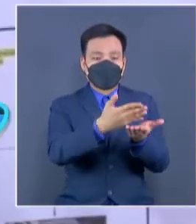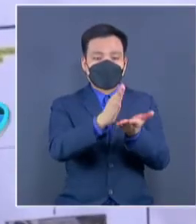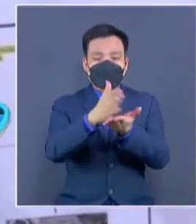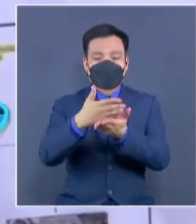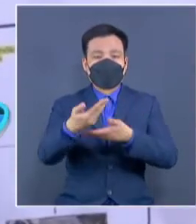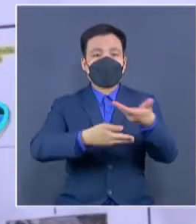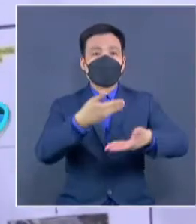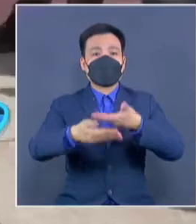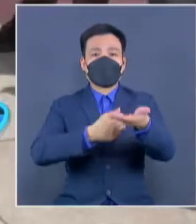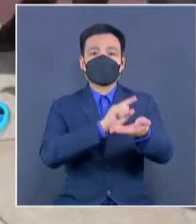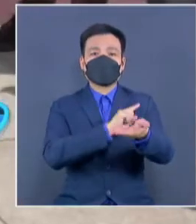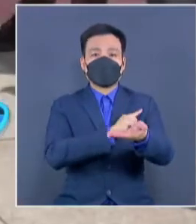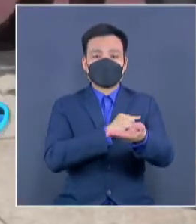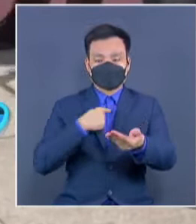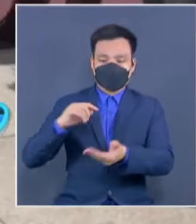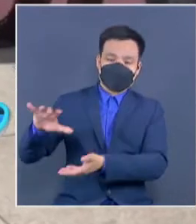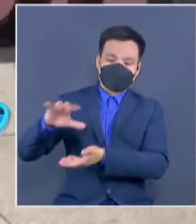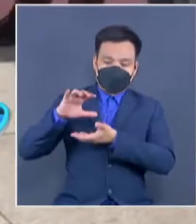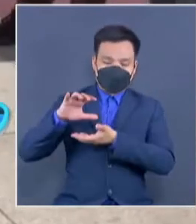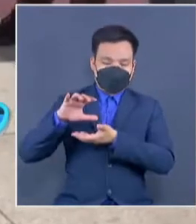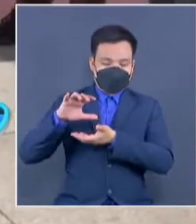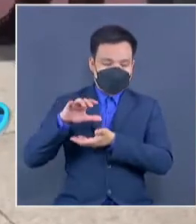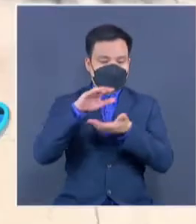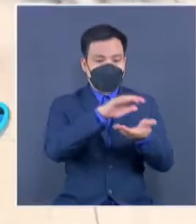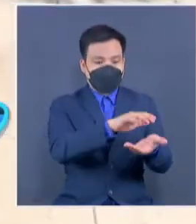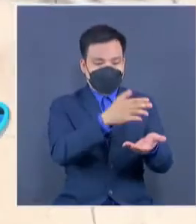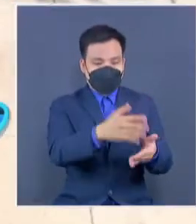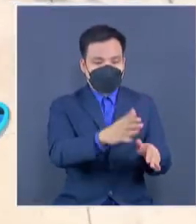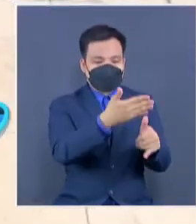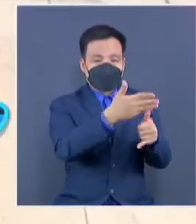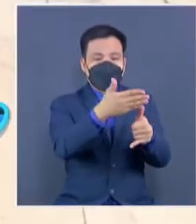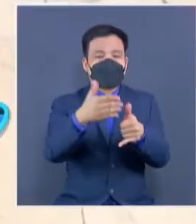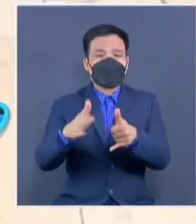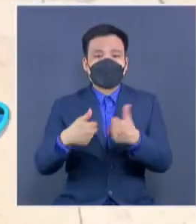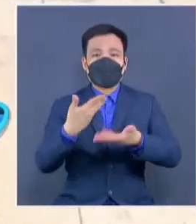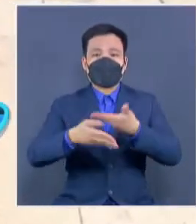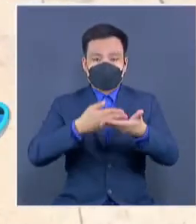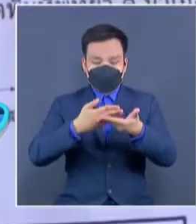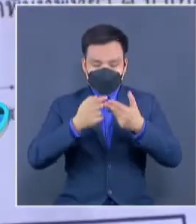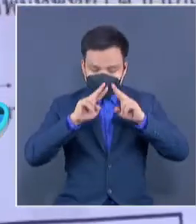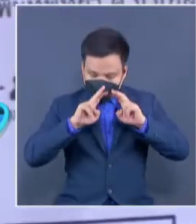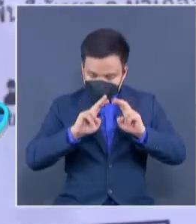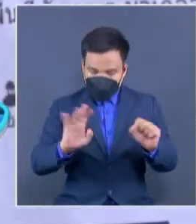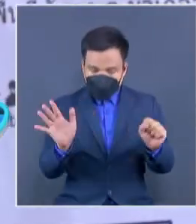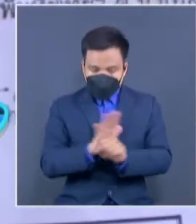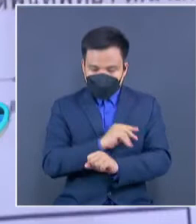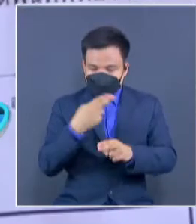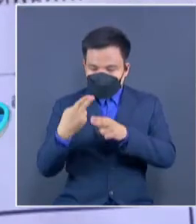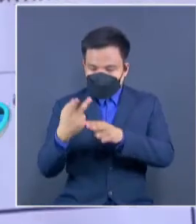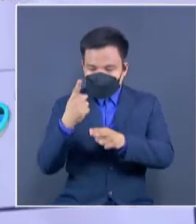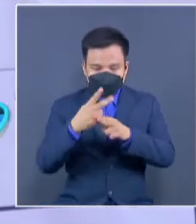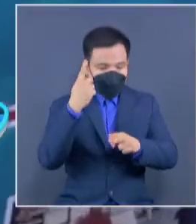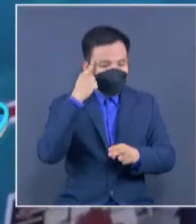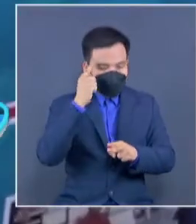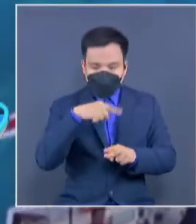ะครับทีนี้พอมีข้อมูลอย่างนี้สืบสาวราวเรื่องได้ข้อมูลมาพอสมควรครบถ้วนเจ้าหน้าที่ก็วางแผนล่อซื้อครับ ค่ะ